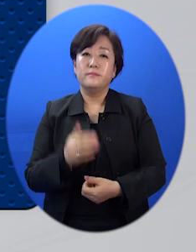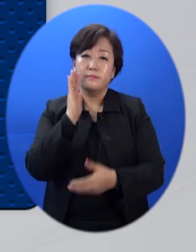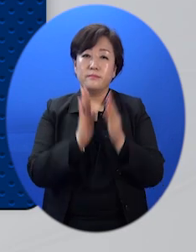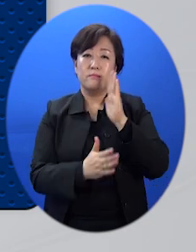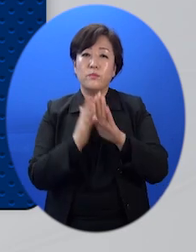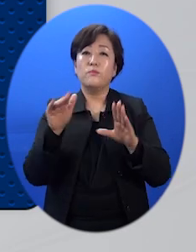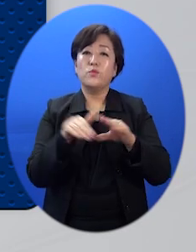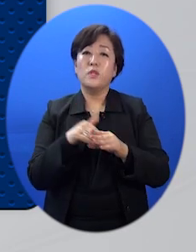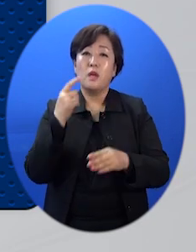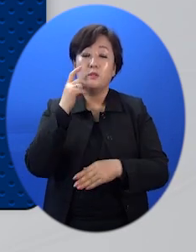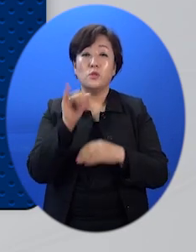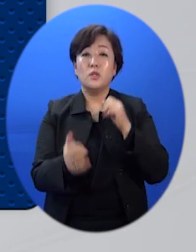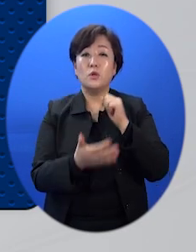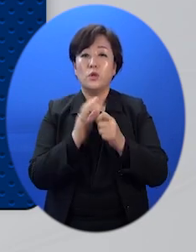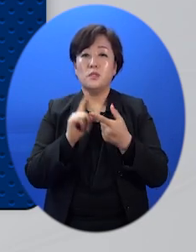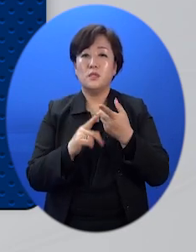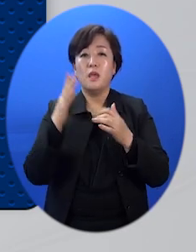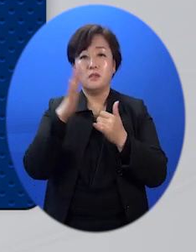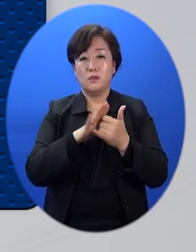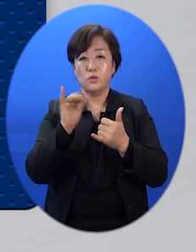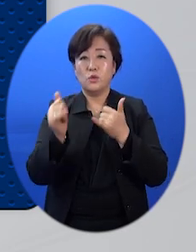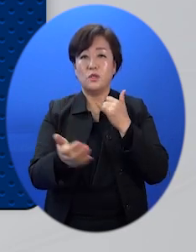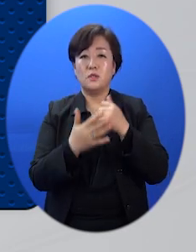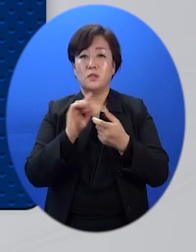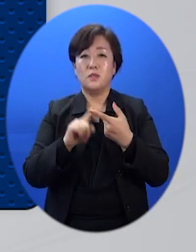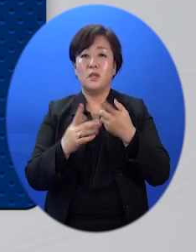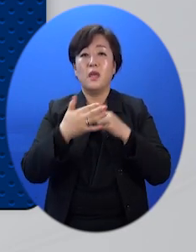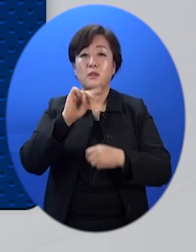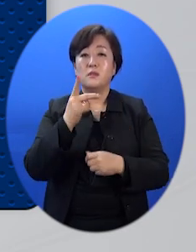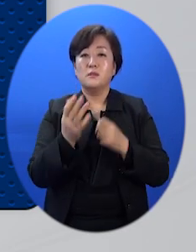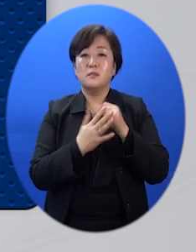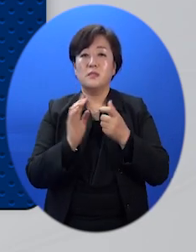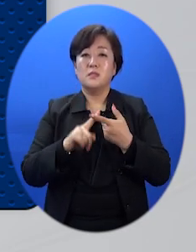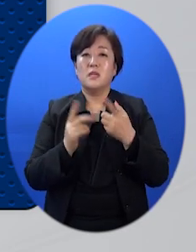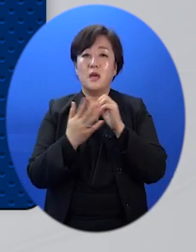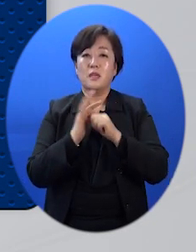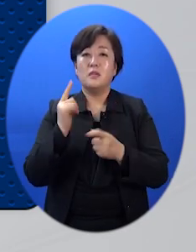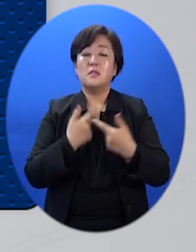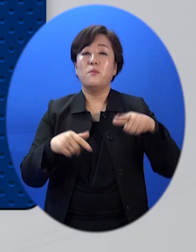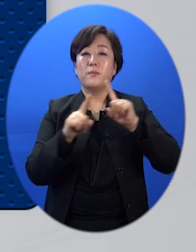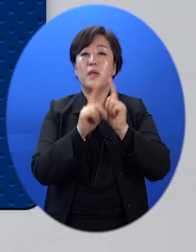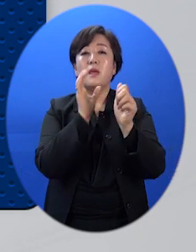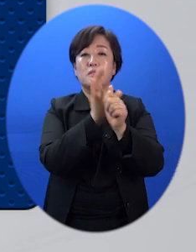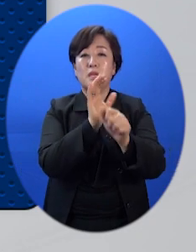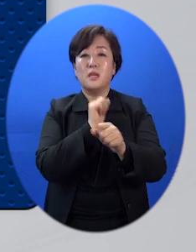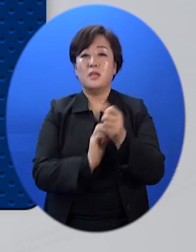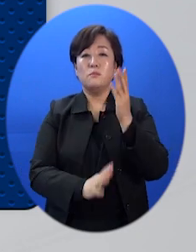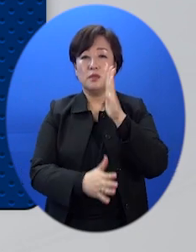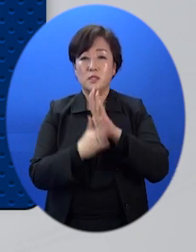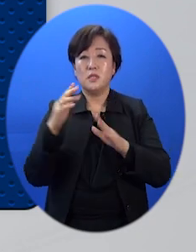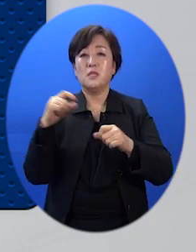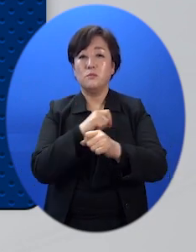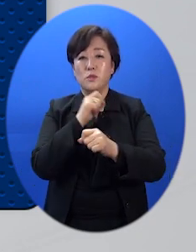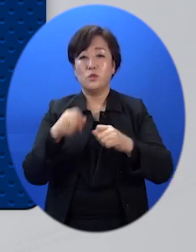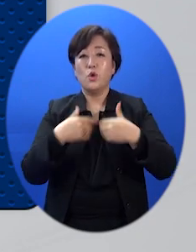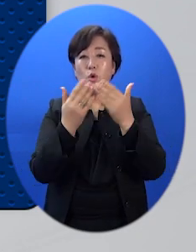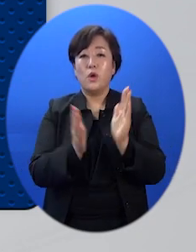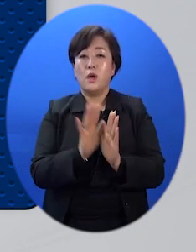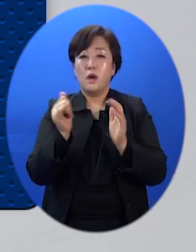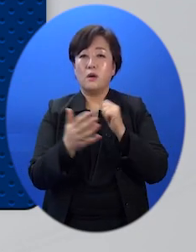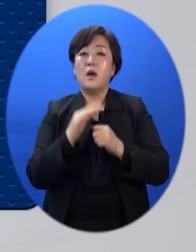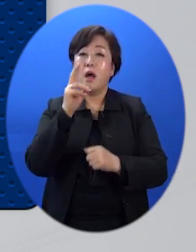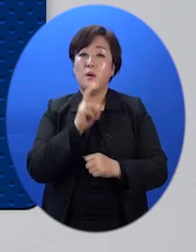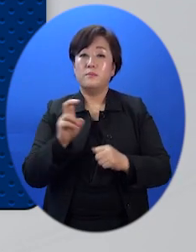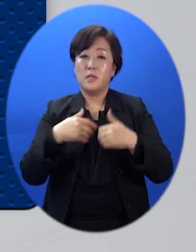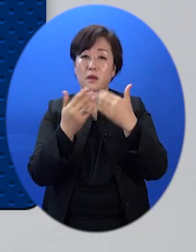울산 문화예술회관에서 청소년의 정서 함양과 건전한 예술 문화를 책임지는 시립 청소년 교향악단과 합창단